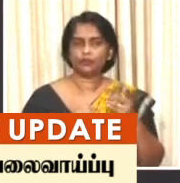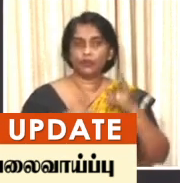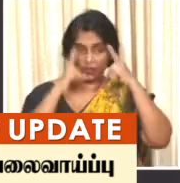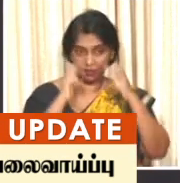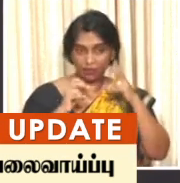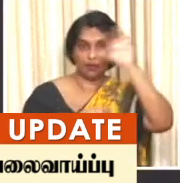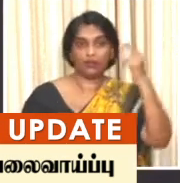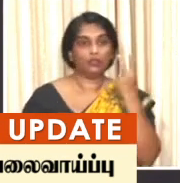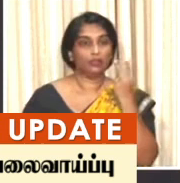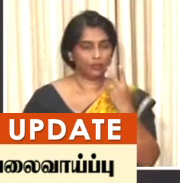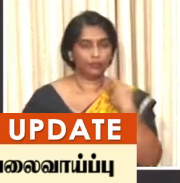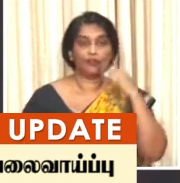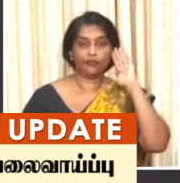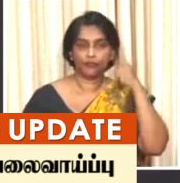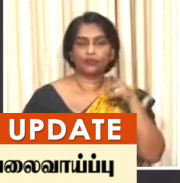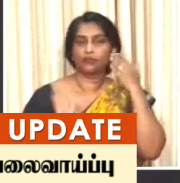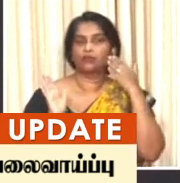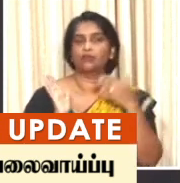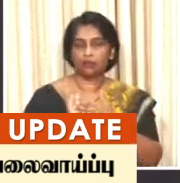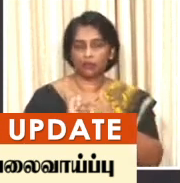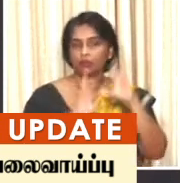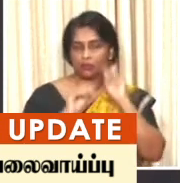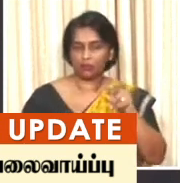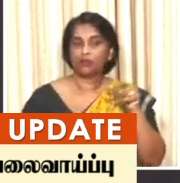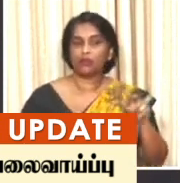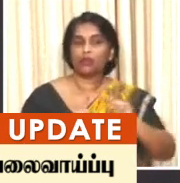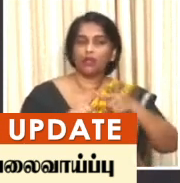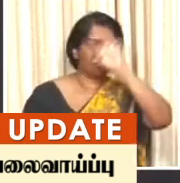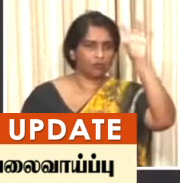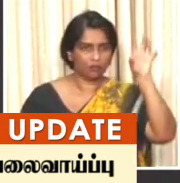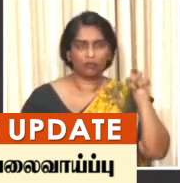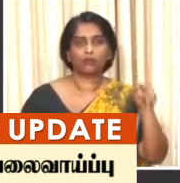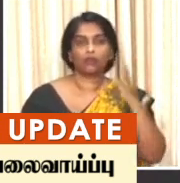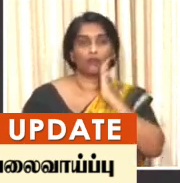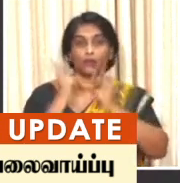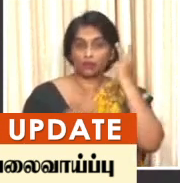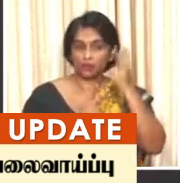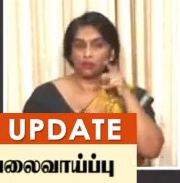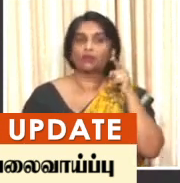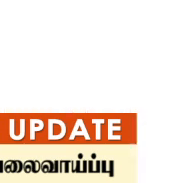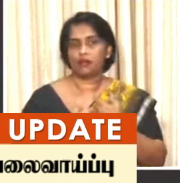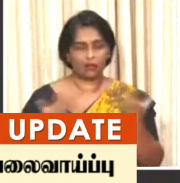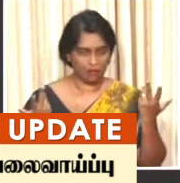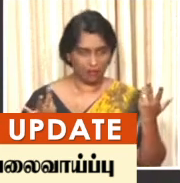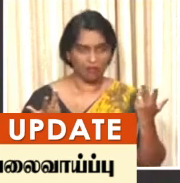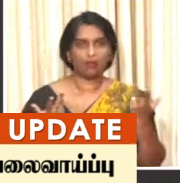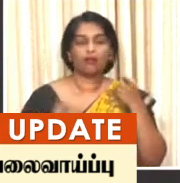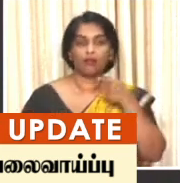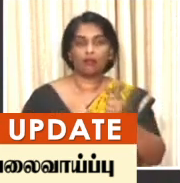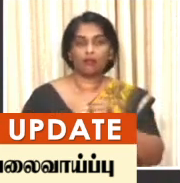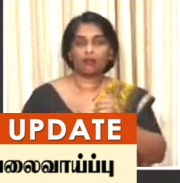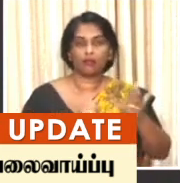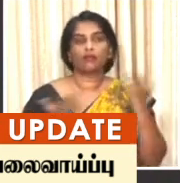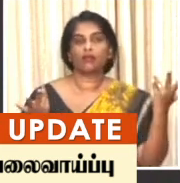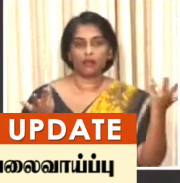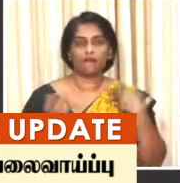රීජන් මේ රටවල් දෙකක විශේෂ වශයෙන් මේ සම්බන්ධයෙන් තත්ත්ව වාර්තා වුණා. මොකද අනිත් හැම රටකම විසිට වීසා මාර්ගයෙන් ඒ රටට ගන්නෙ නෑ. අරගෙන ඒක කන්වර්ට් කරන්න